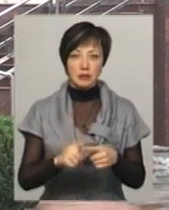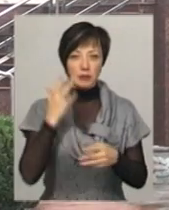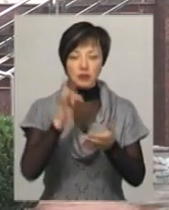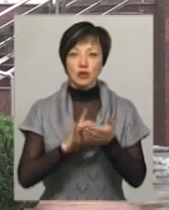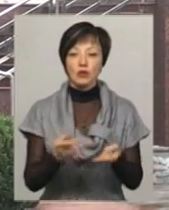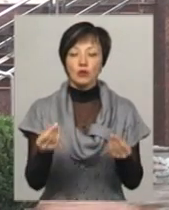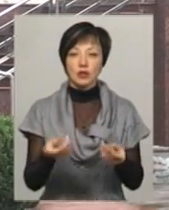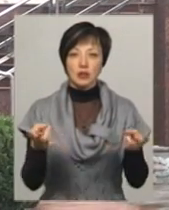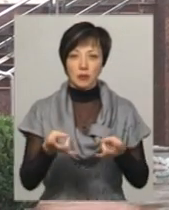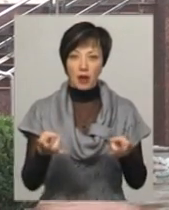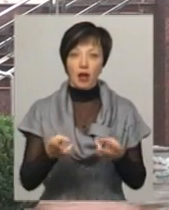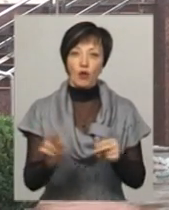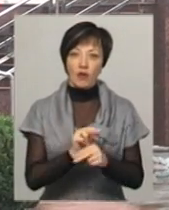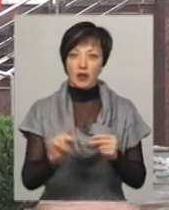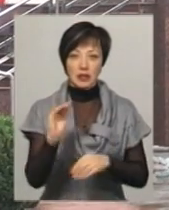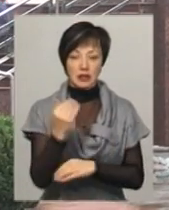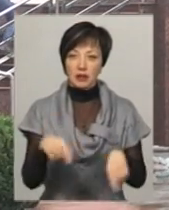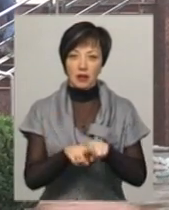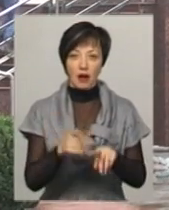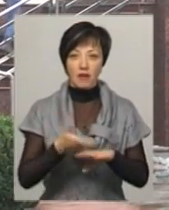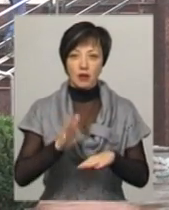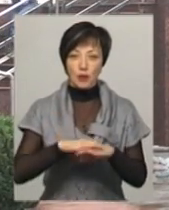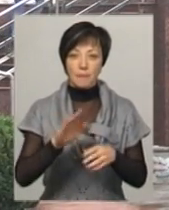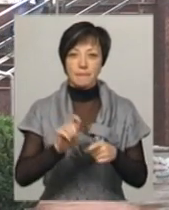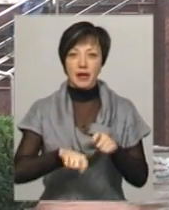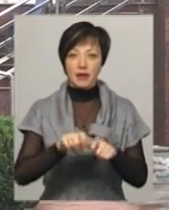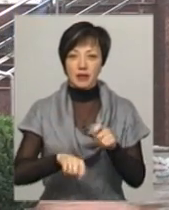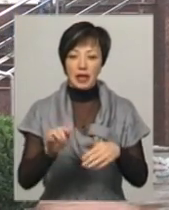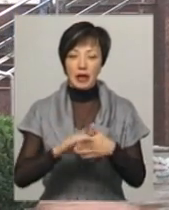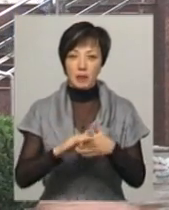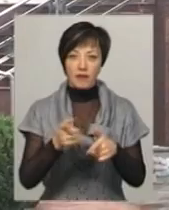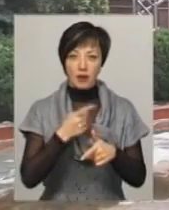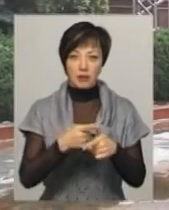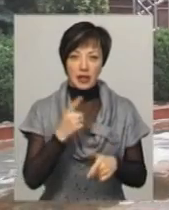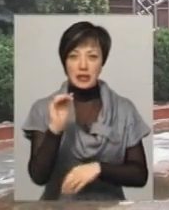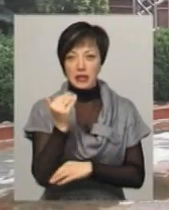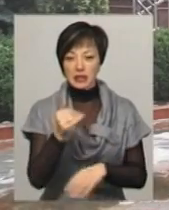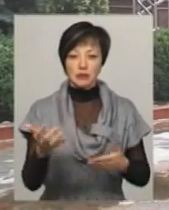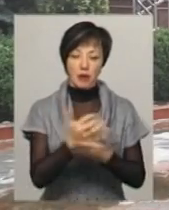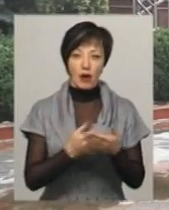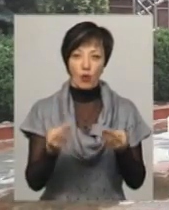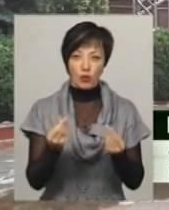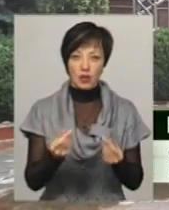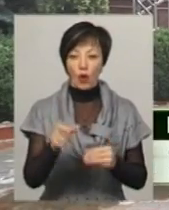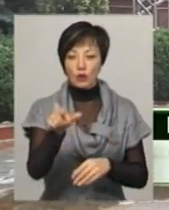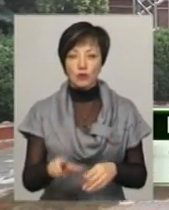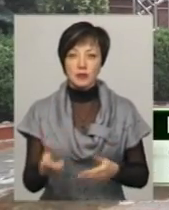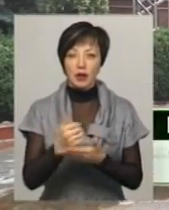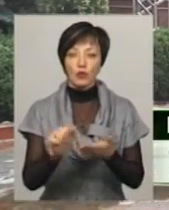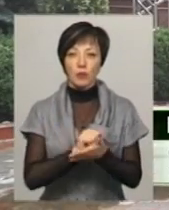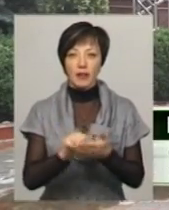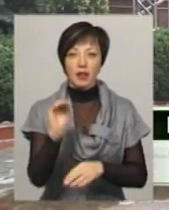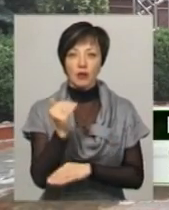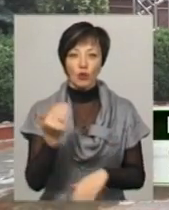коштів. Якщо на лікування дитини, то не так важко перевірити ім'я, фамілія дитини, а також ім'я, фамілія особи, яка збирає кошти. Якщо, наприклад, особа збирає документи на